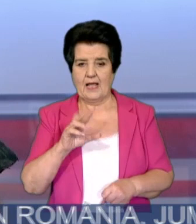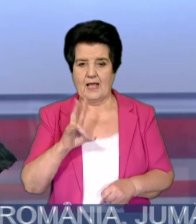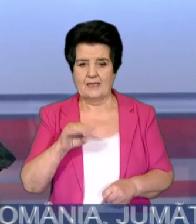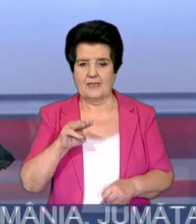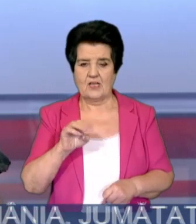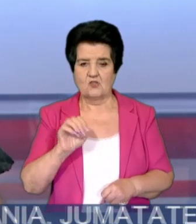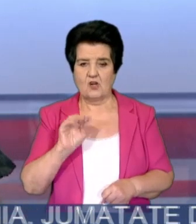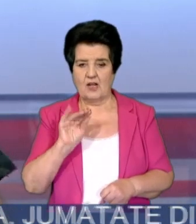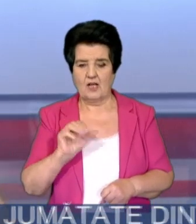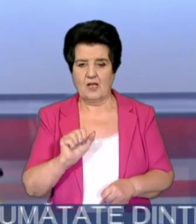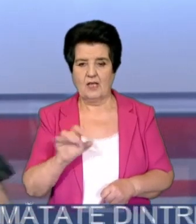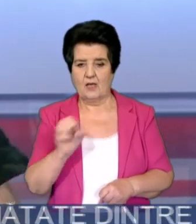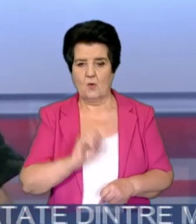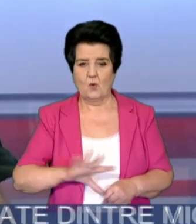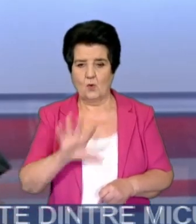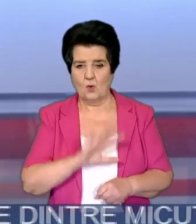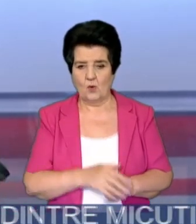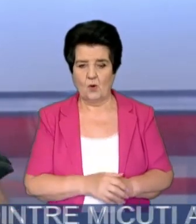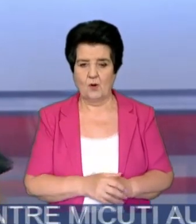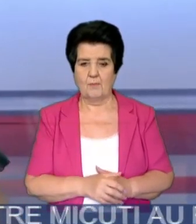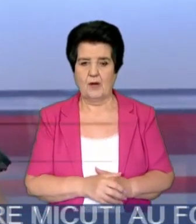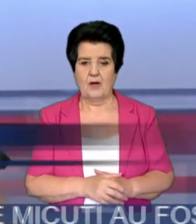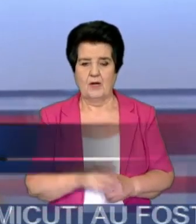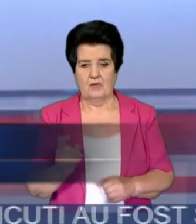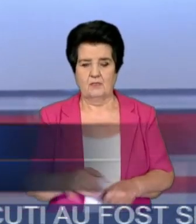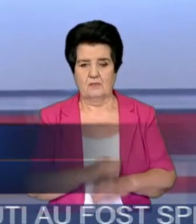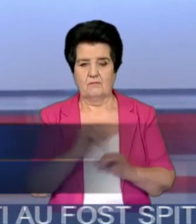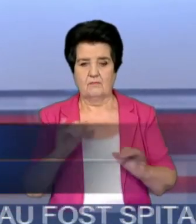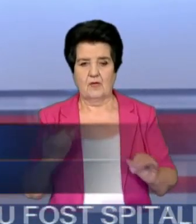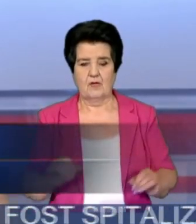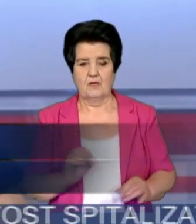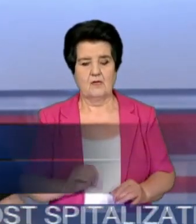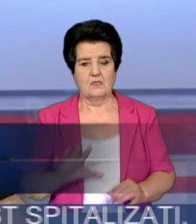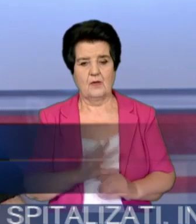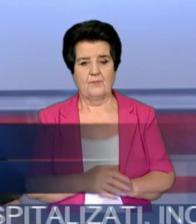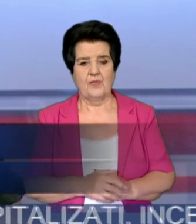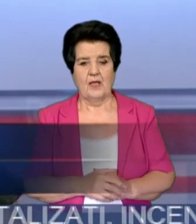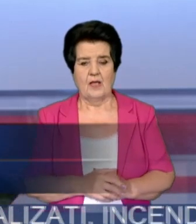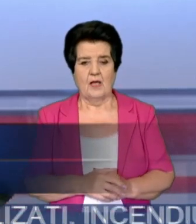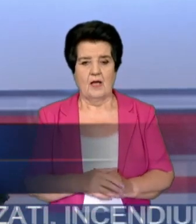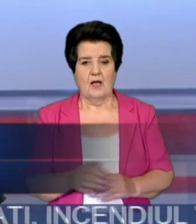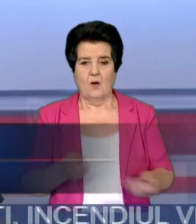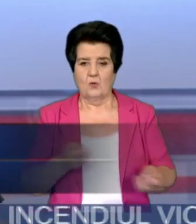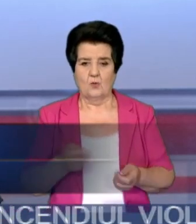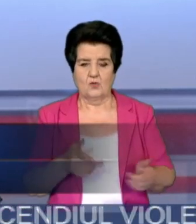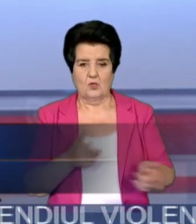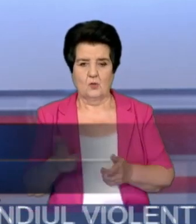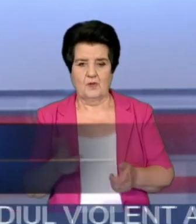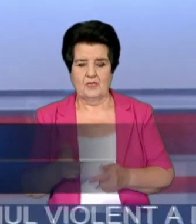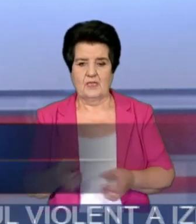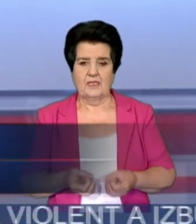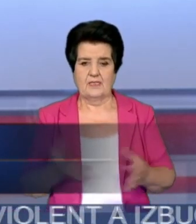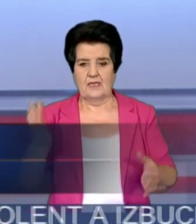scade esențial, iar reziliența cetățenilor europeni va crește. Se pare că autoritățile nu se pregătesc în zadar de zile negre.